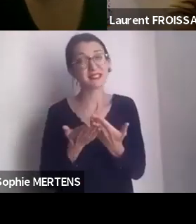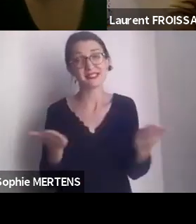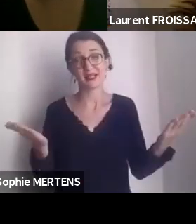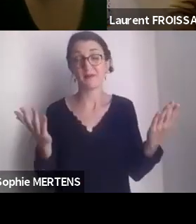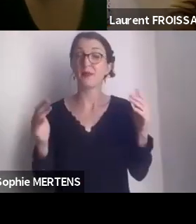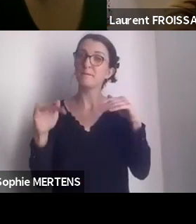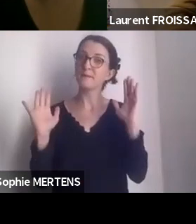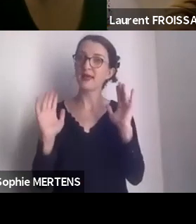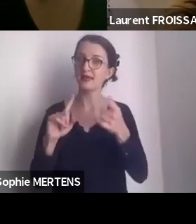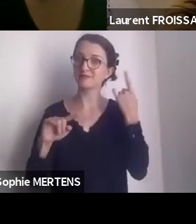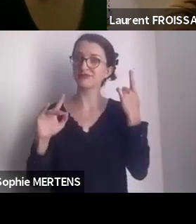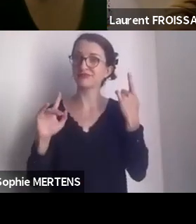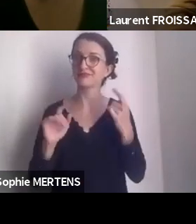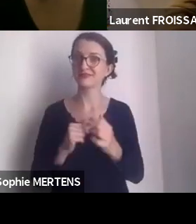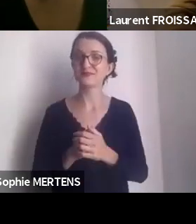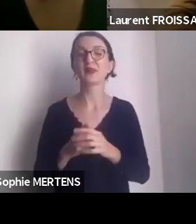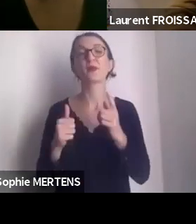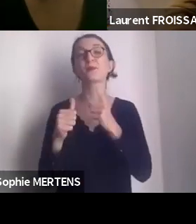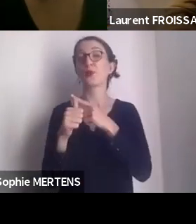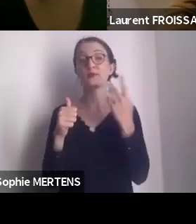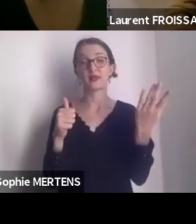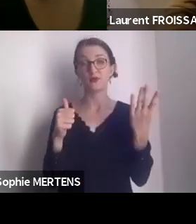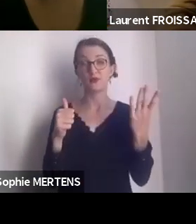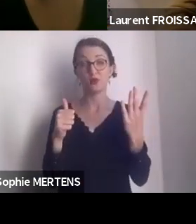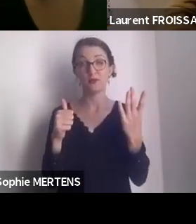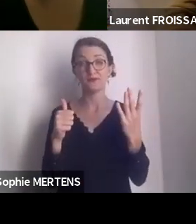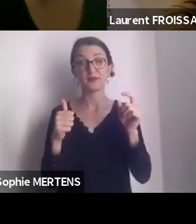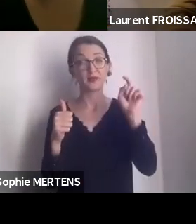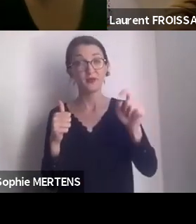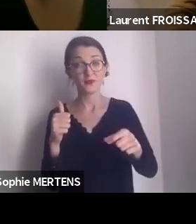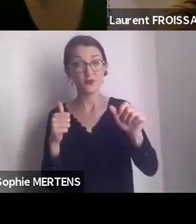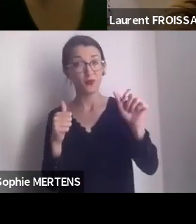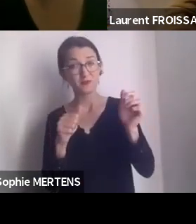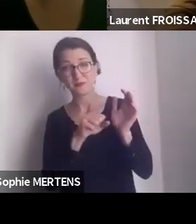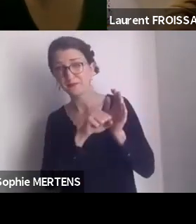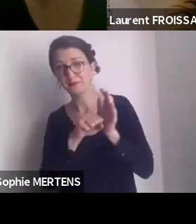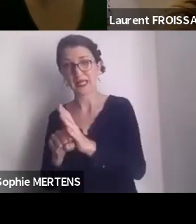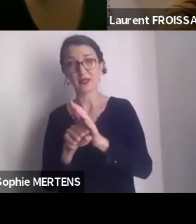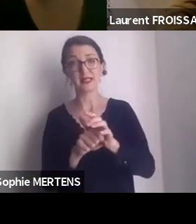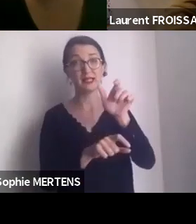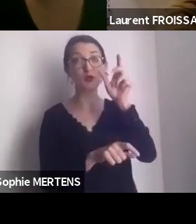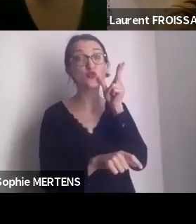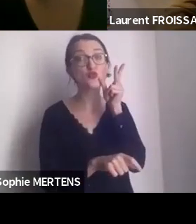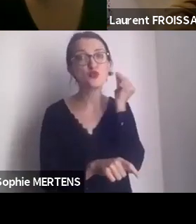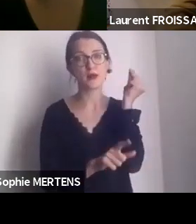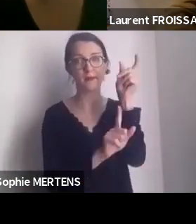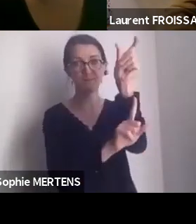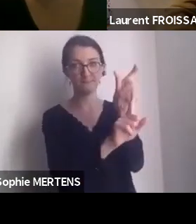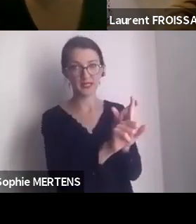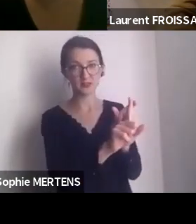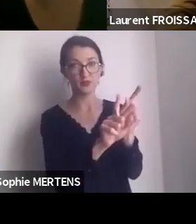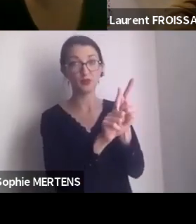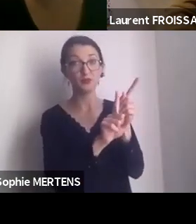profonds. Le premier, c'est de préférer les personnes et les interactions par rapport au processus et aux